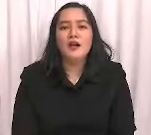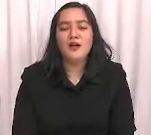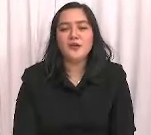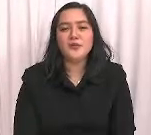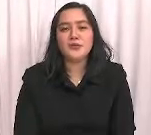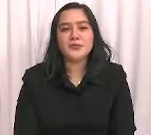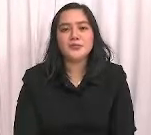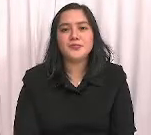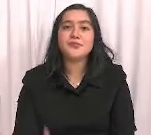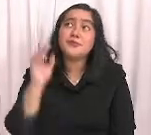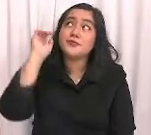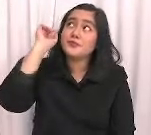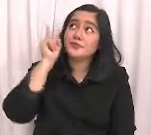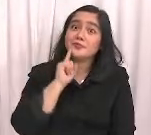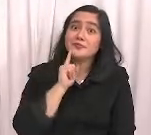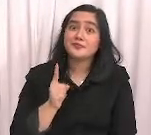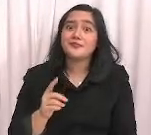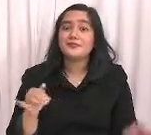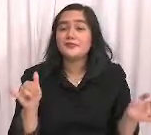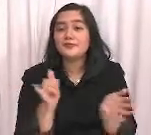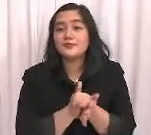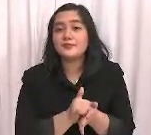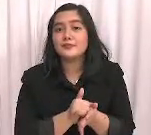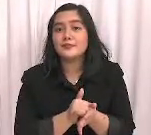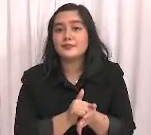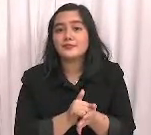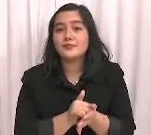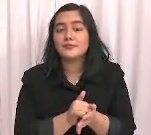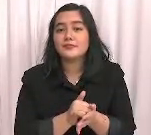sabi ni Dennis, no, ni Dennis sa Taiwan,